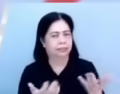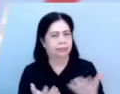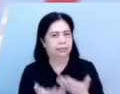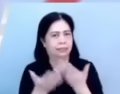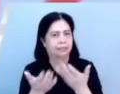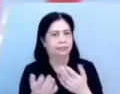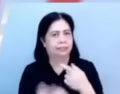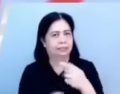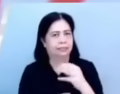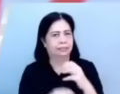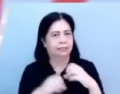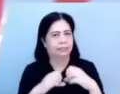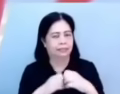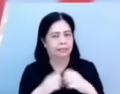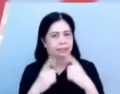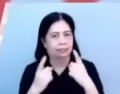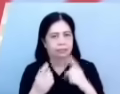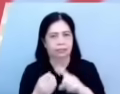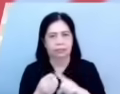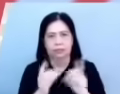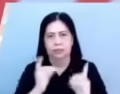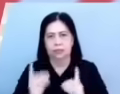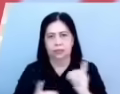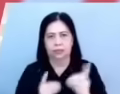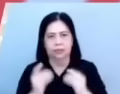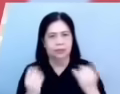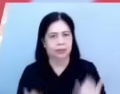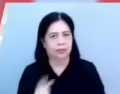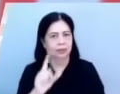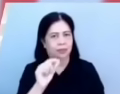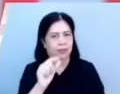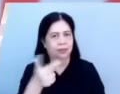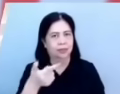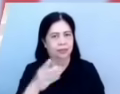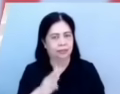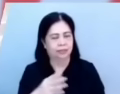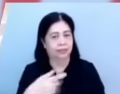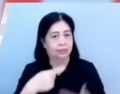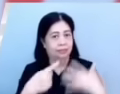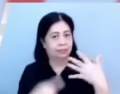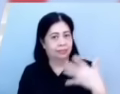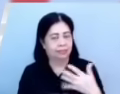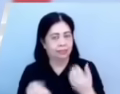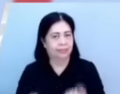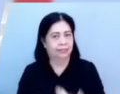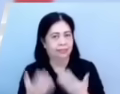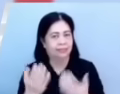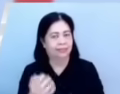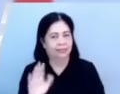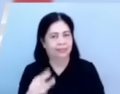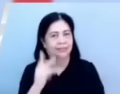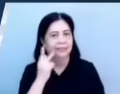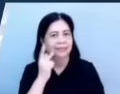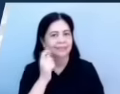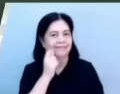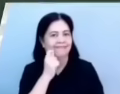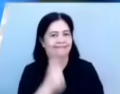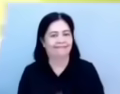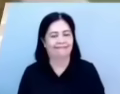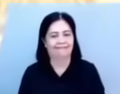Network pagdating sa drama ngayong 2024. Ang mga latest hatid ni Maring Katatibayan.